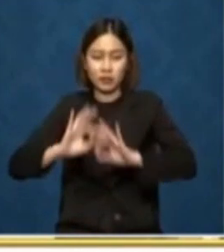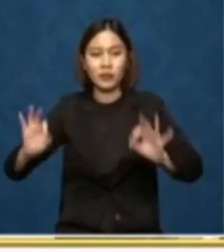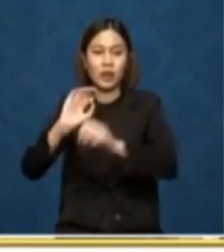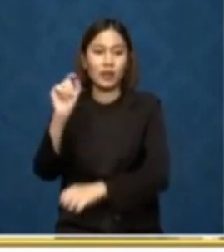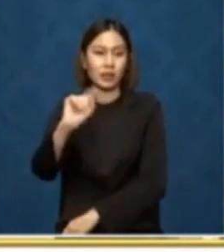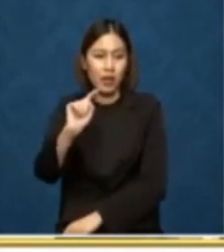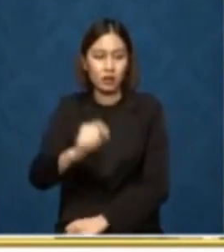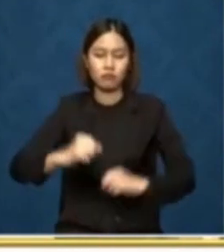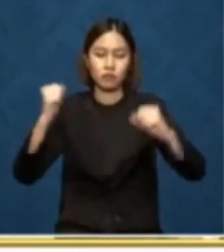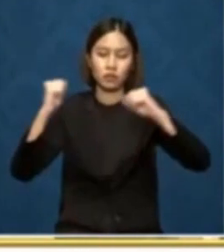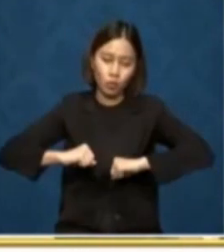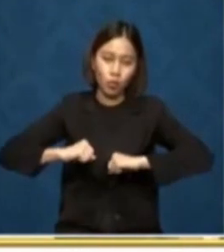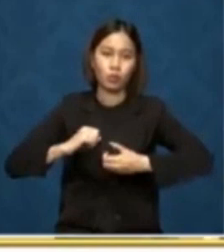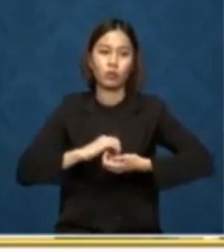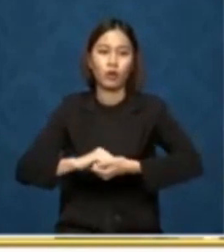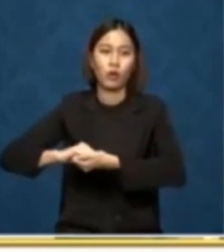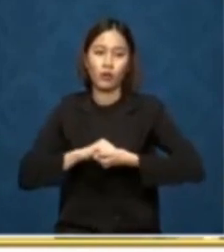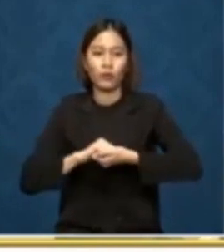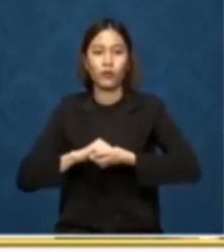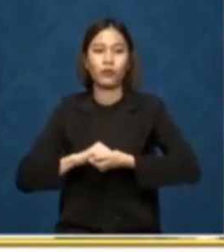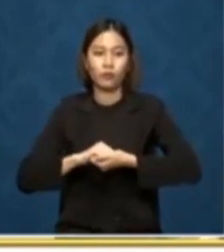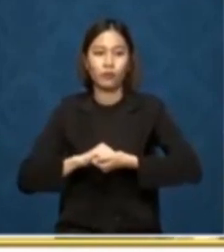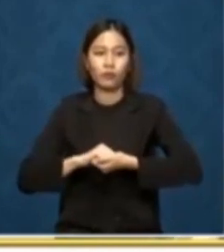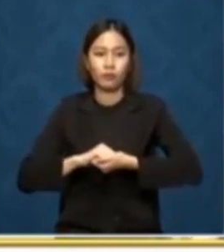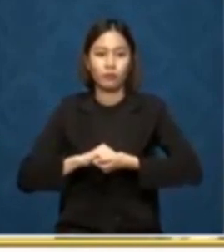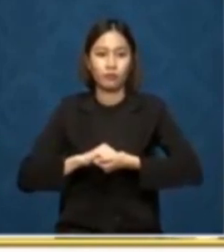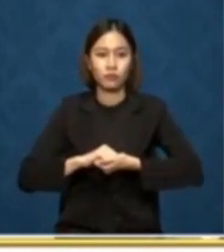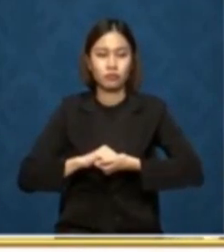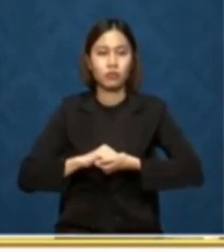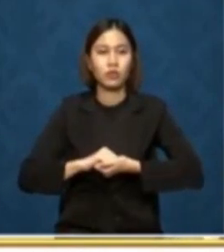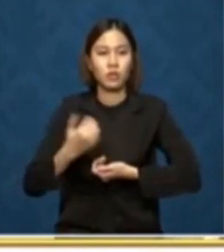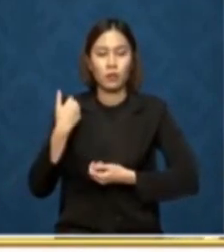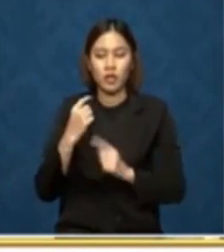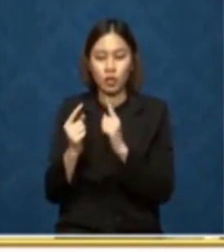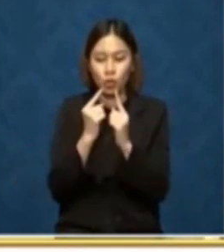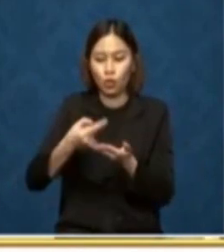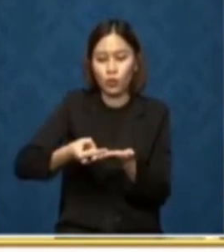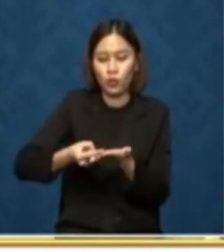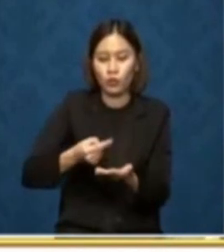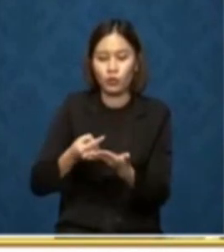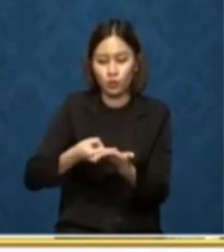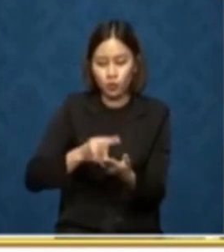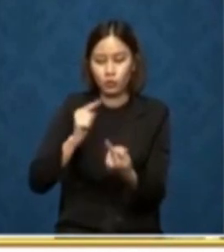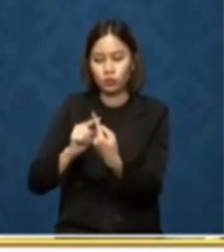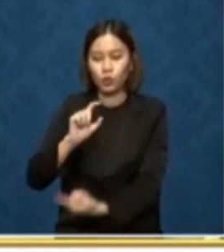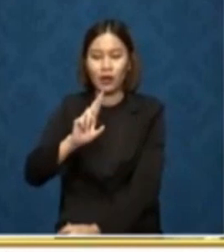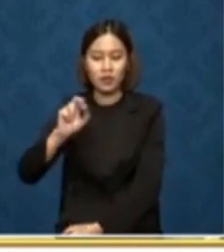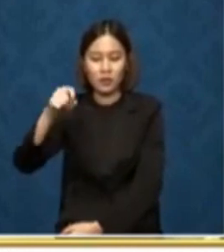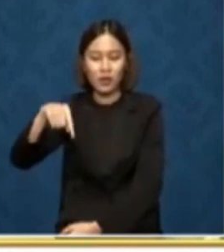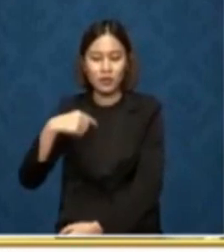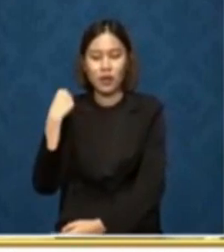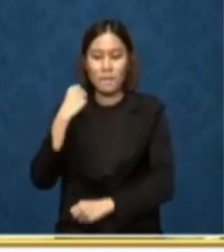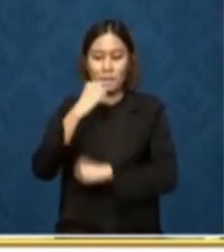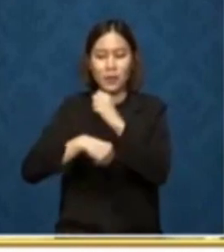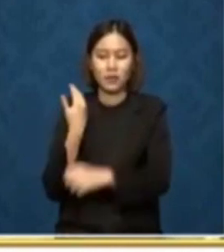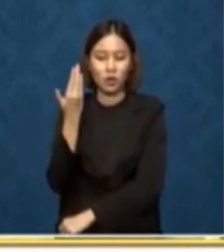ะจำเป็อย่ยิ่งที่ข้อตกลงหอวชันทามตีที่จะเกิดขึ้นควรตองมกปึกสาหารืbildกในสภาแหงนี้ห